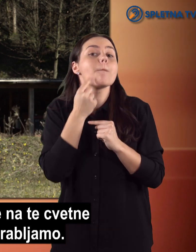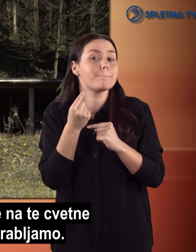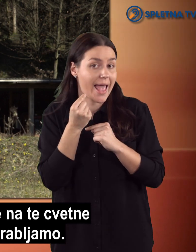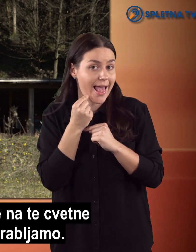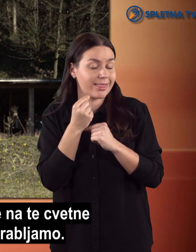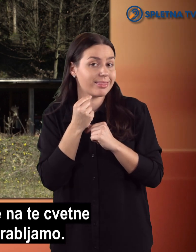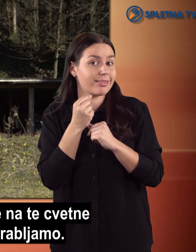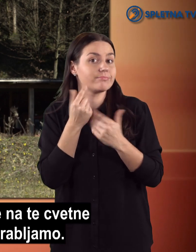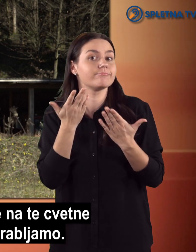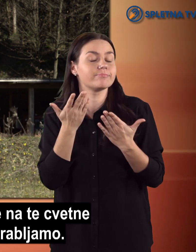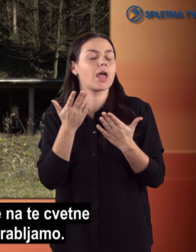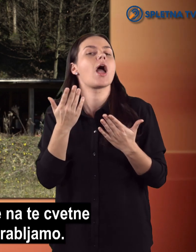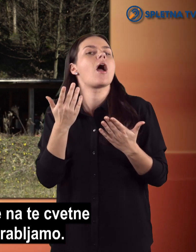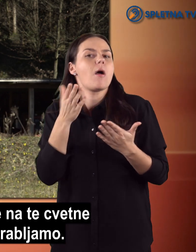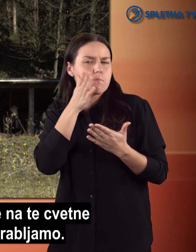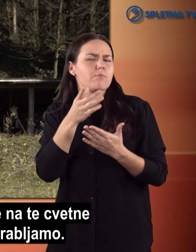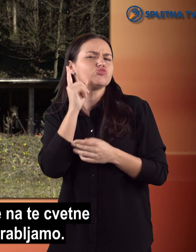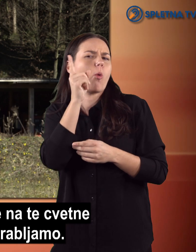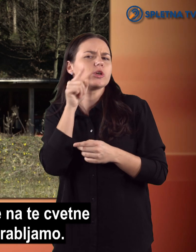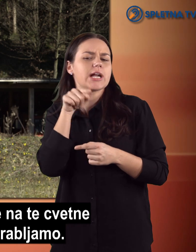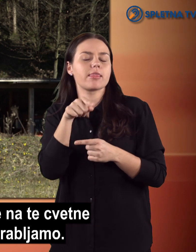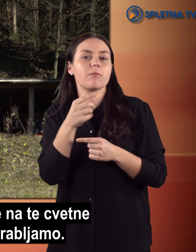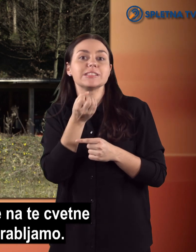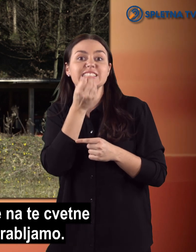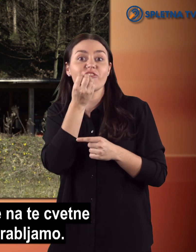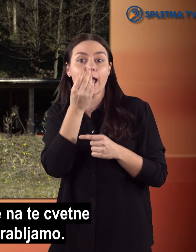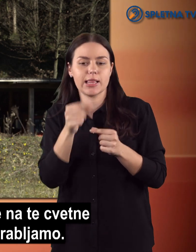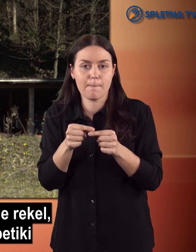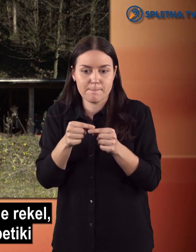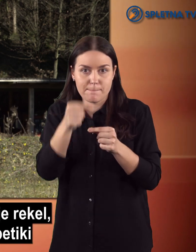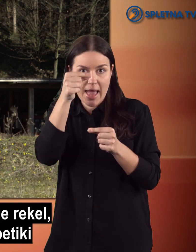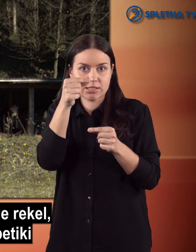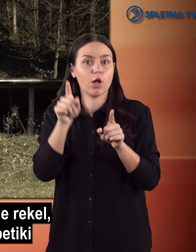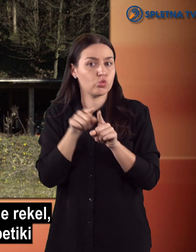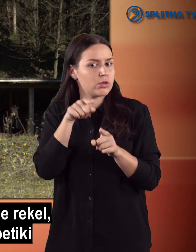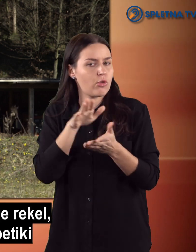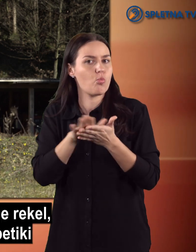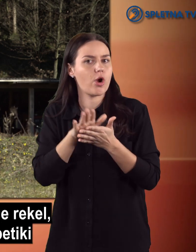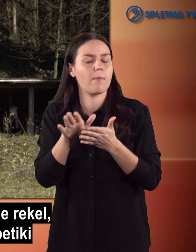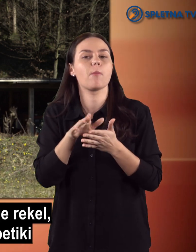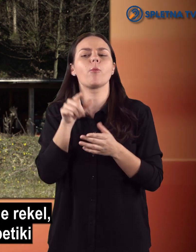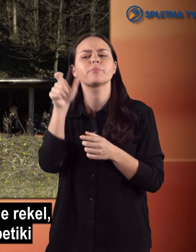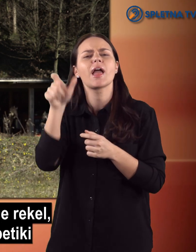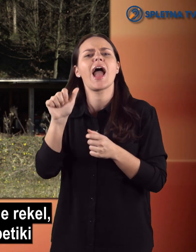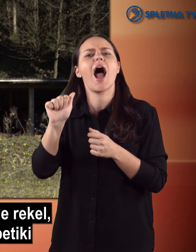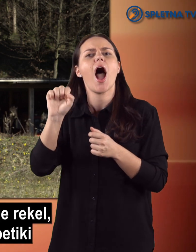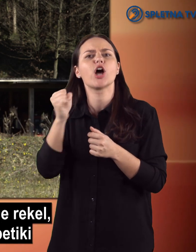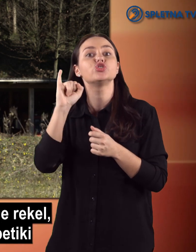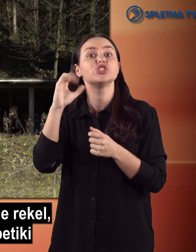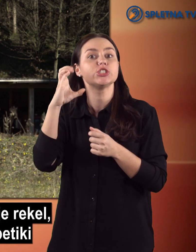na tele cvetne peclje. Tudi te uporabljamo. Na primer Ašič je rekel, da naj